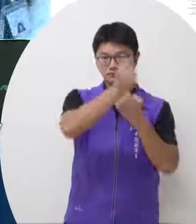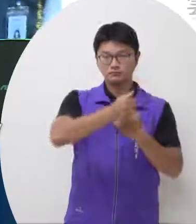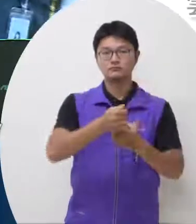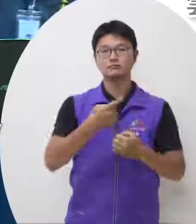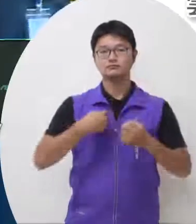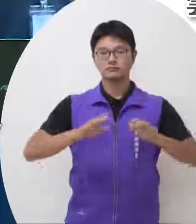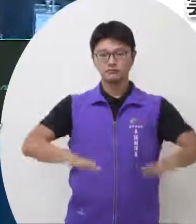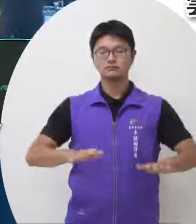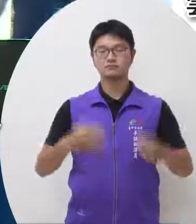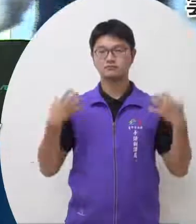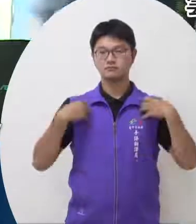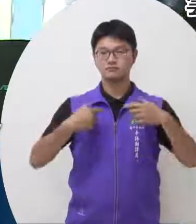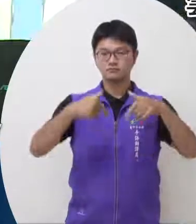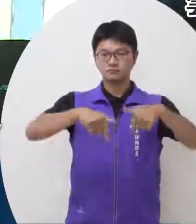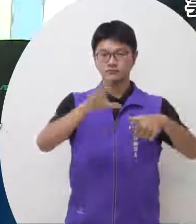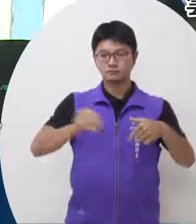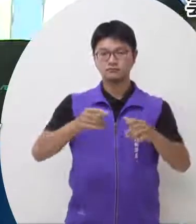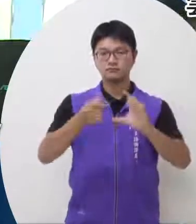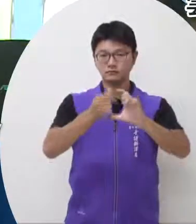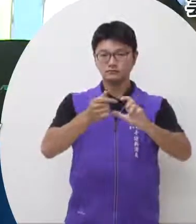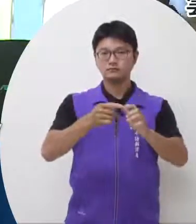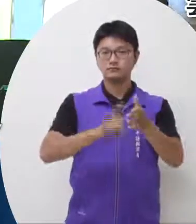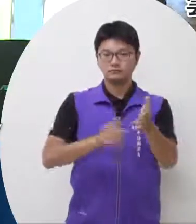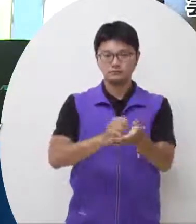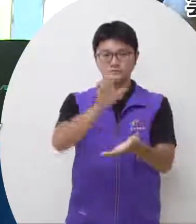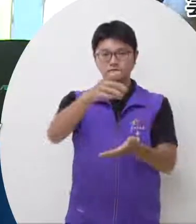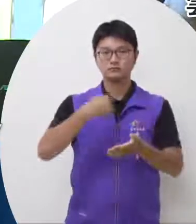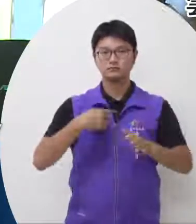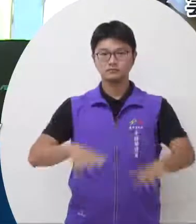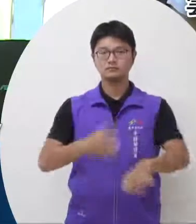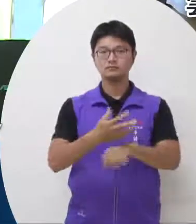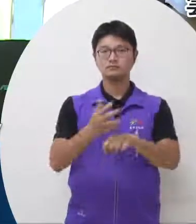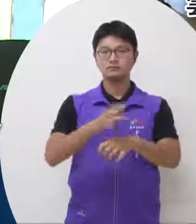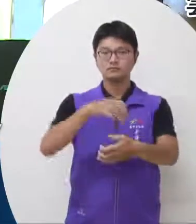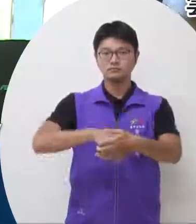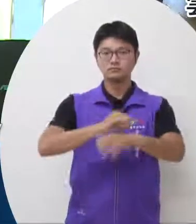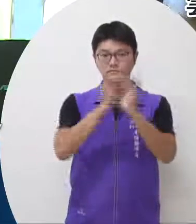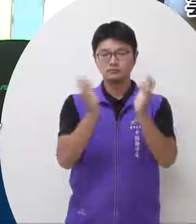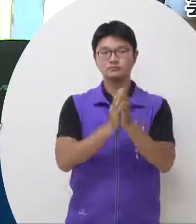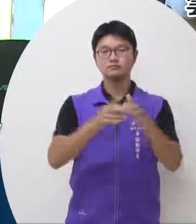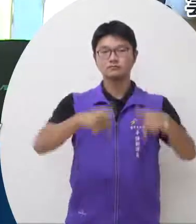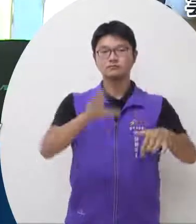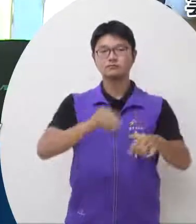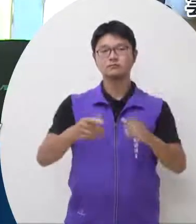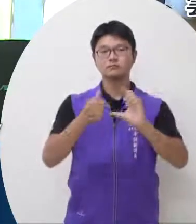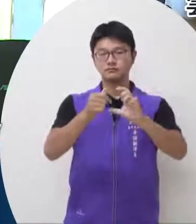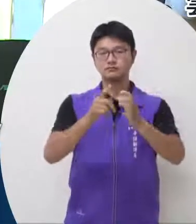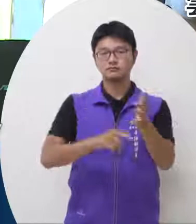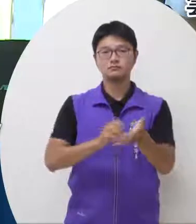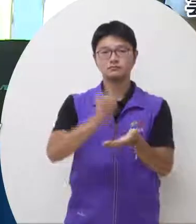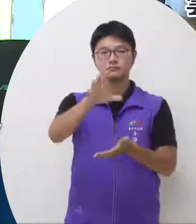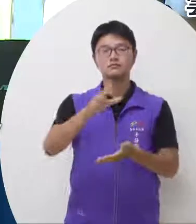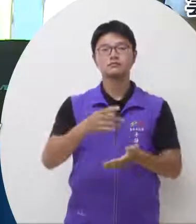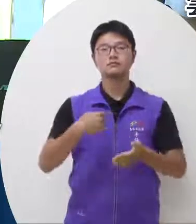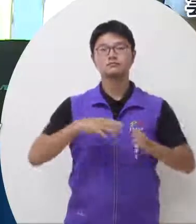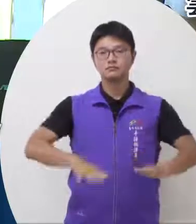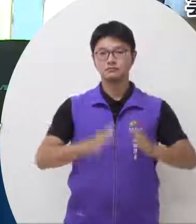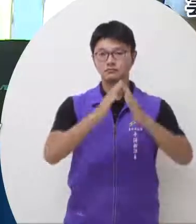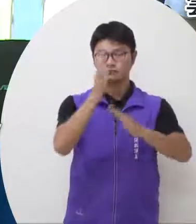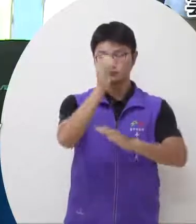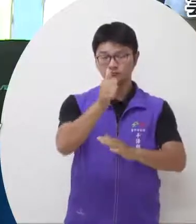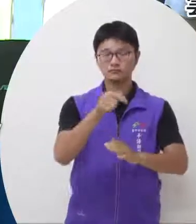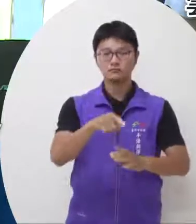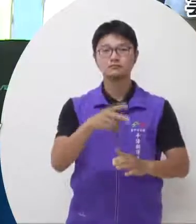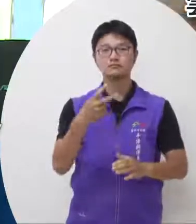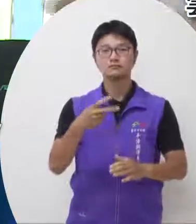西屯区的简报啊，因为这边我必须要在8分钟之内啊做完所有西屯区的这个简报哈、啊。那因为市长是个开工市